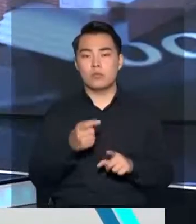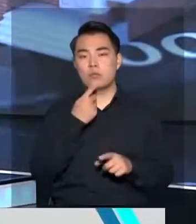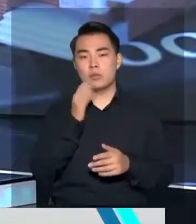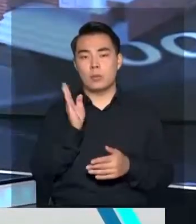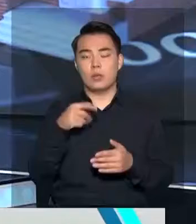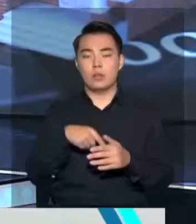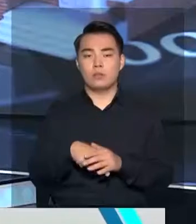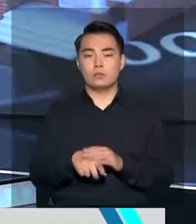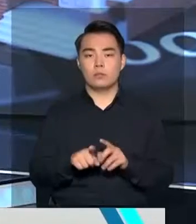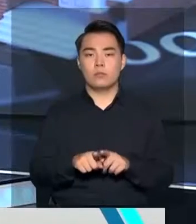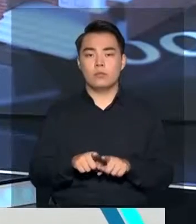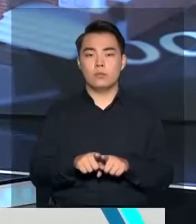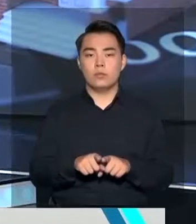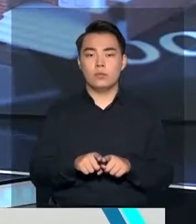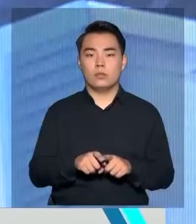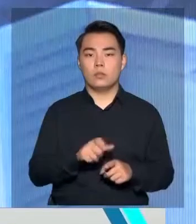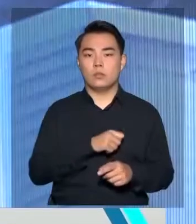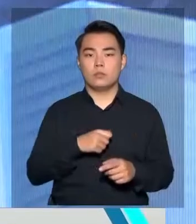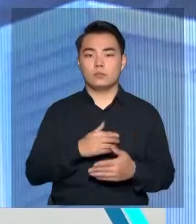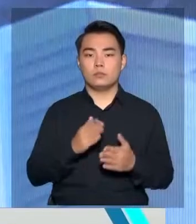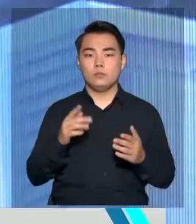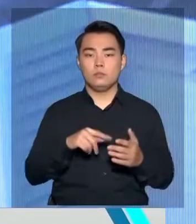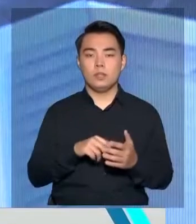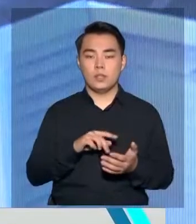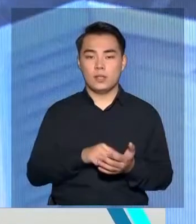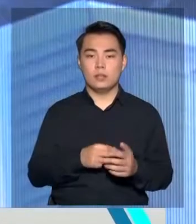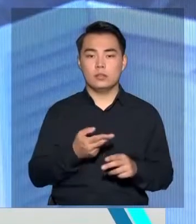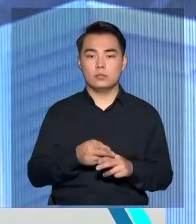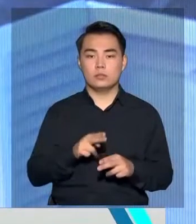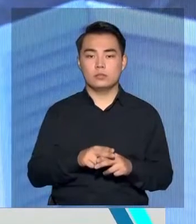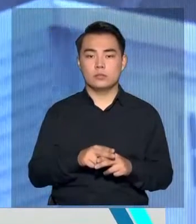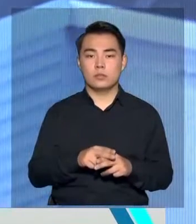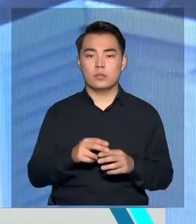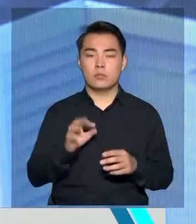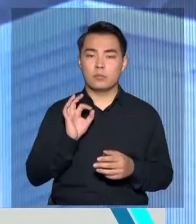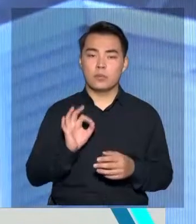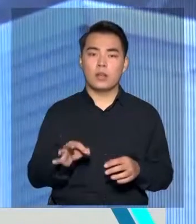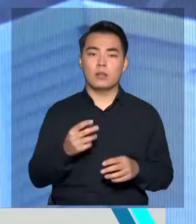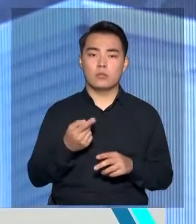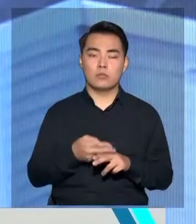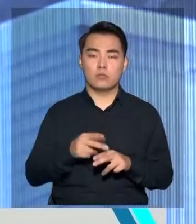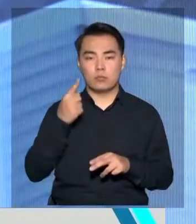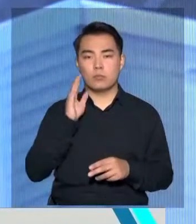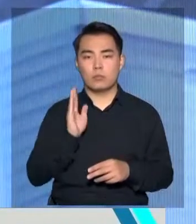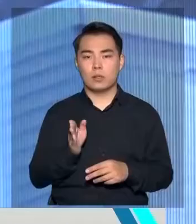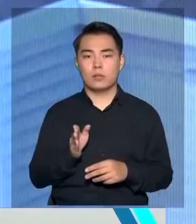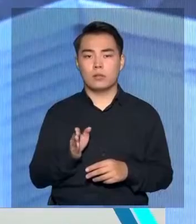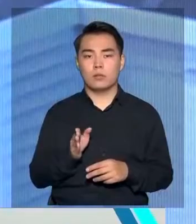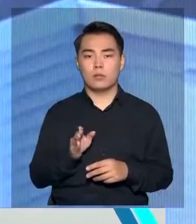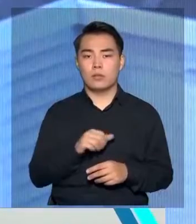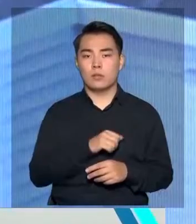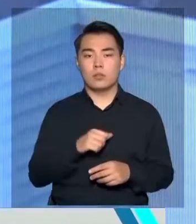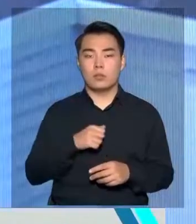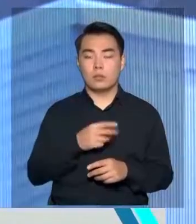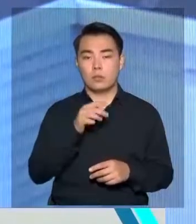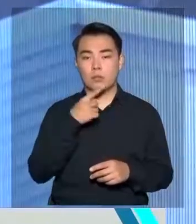бірақ дегенмен түбінде мақсат дұрыс болғаннан кейін мен бұны дұрыс деп ойлаймын. Өзіңізде